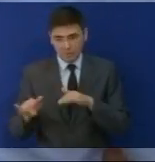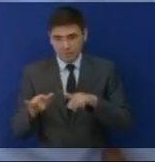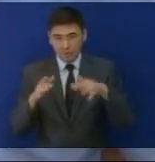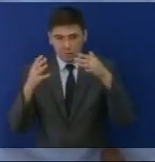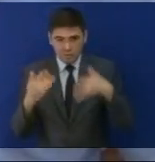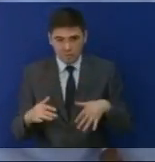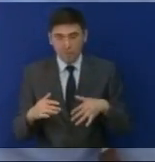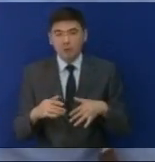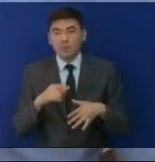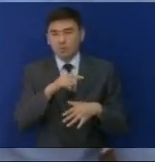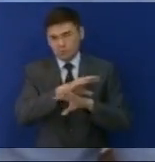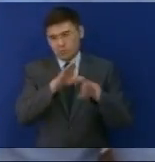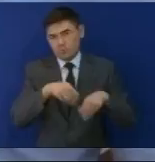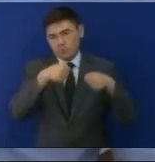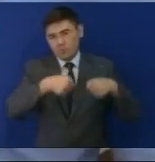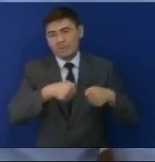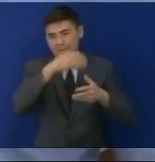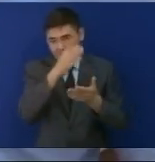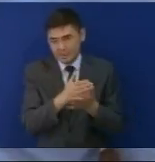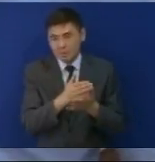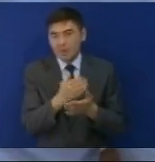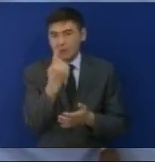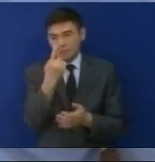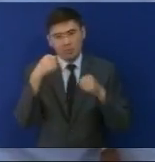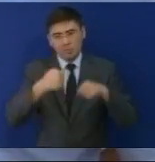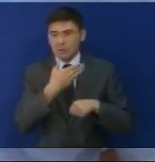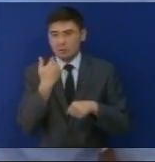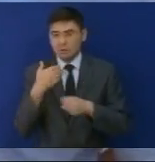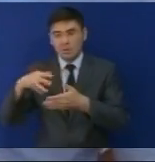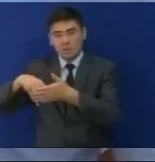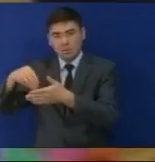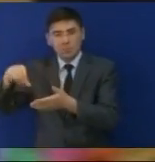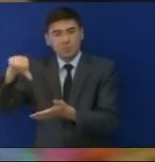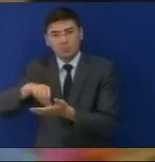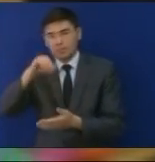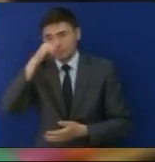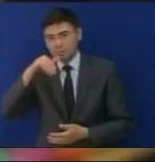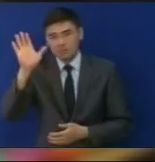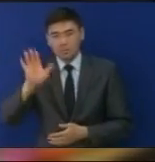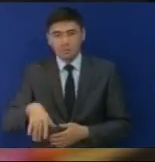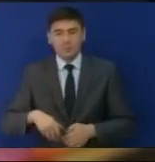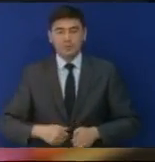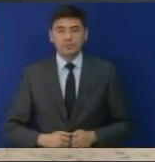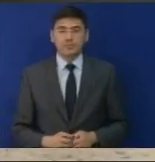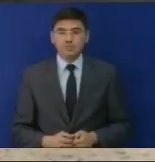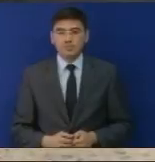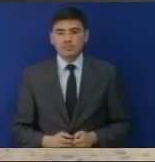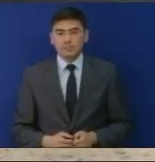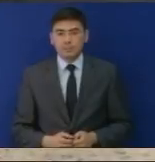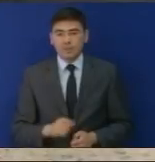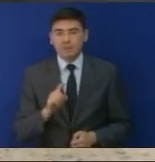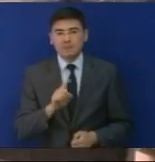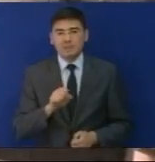граждане Республики Казахстан, кроме за тем, что не имеют права голосования и участия на выборах.